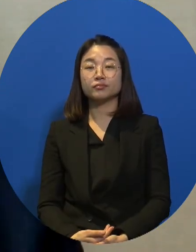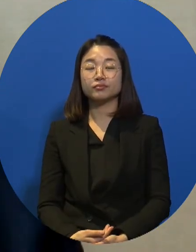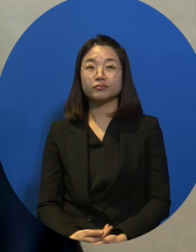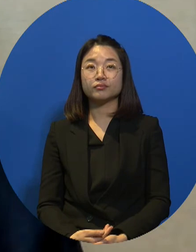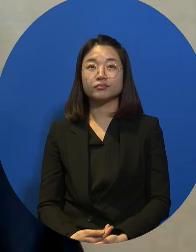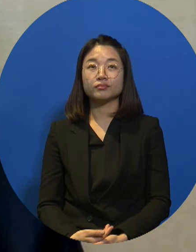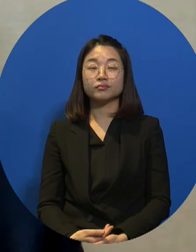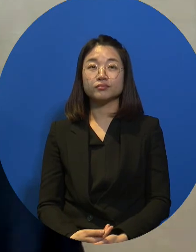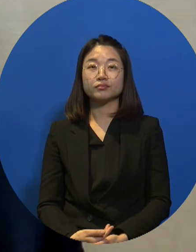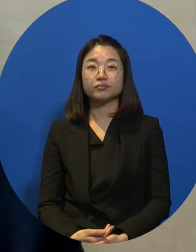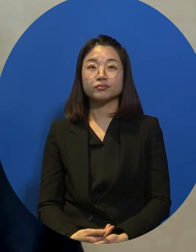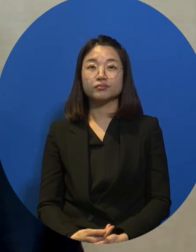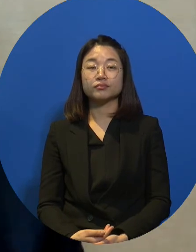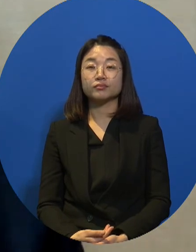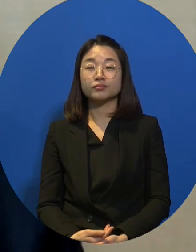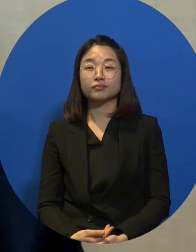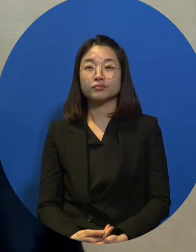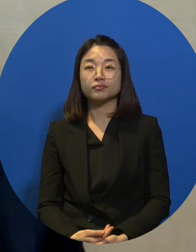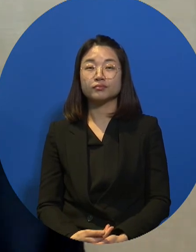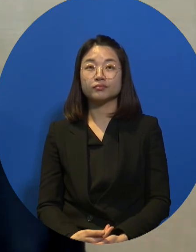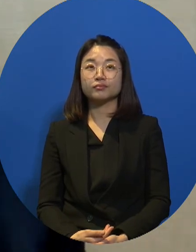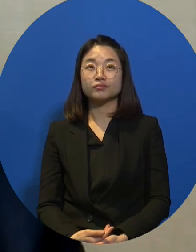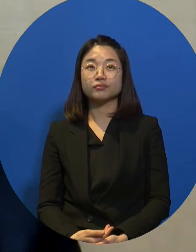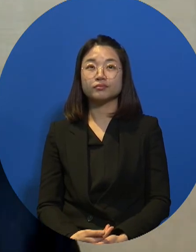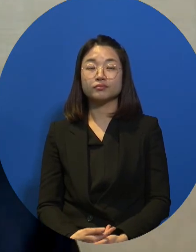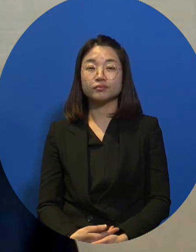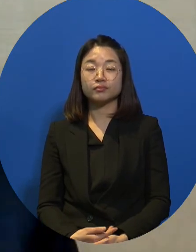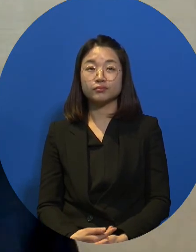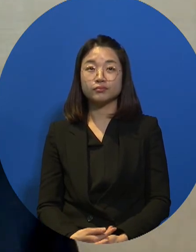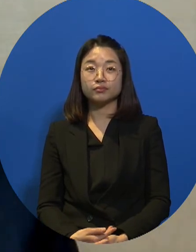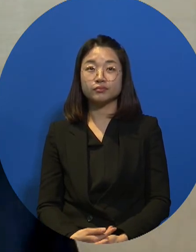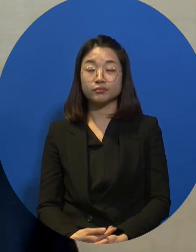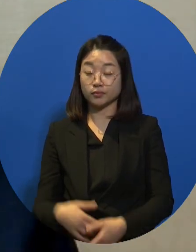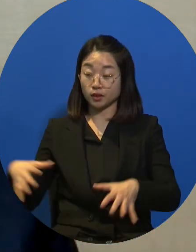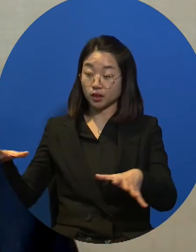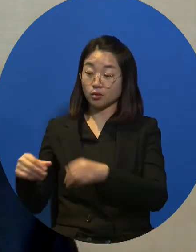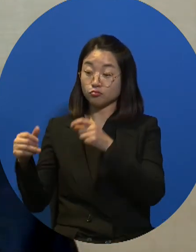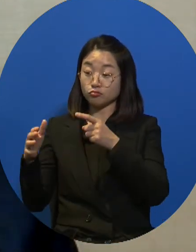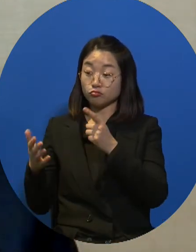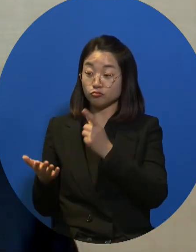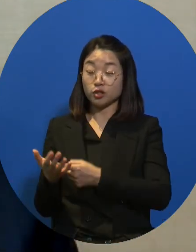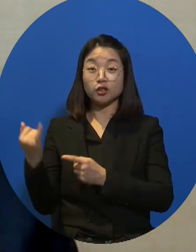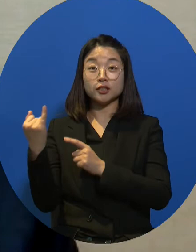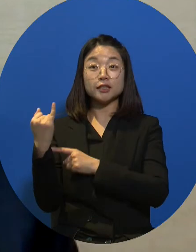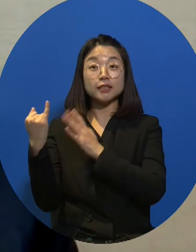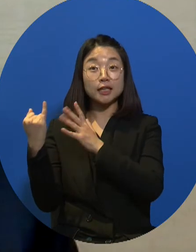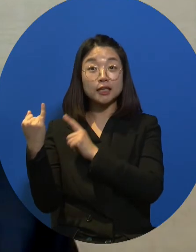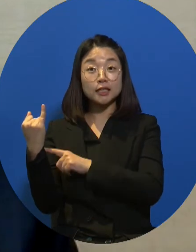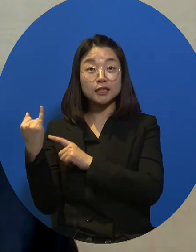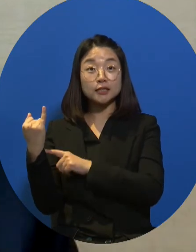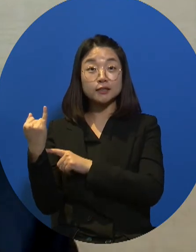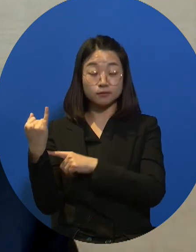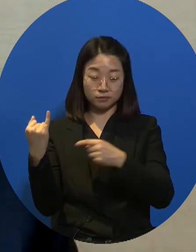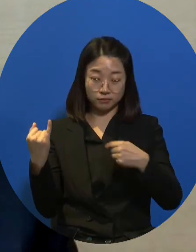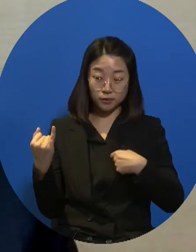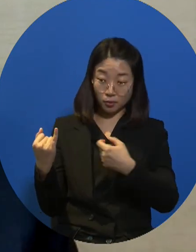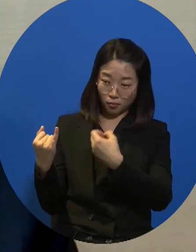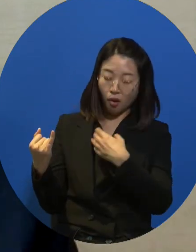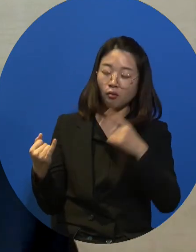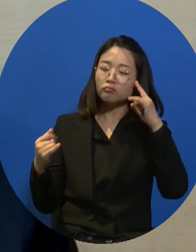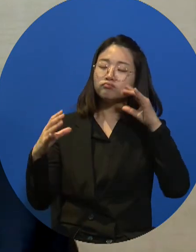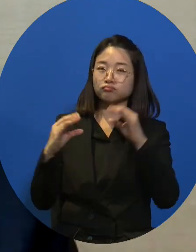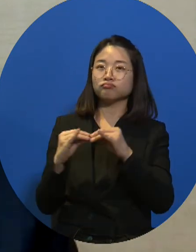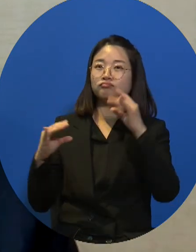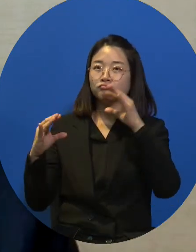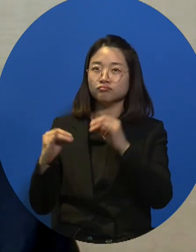대한 이행법 마련에 그 주장을 해주신 김성현 국장님께 그 의견에 전적으로 동의를 하고